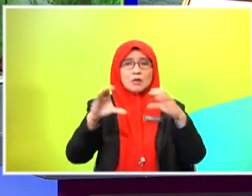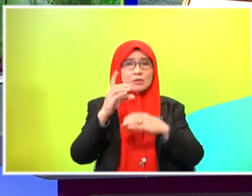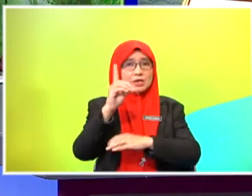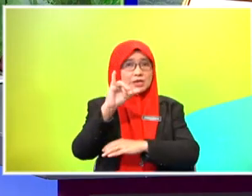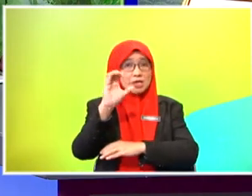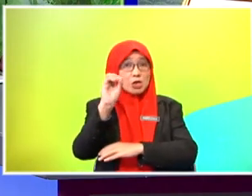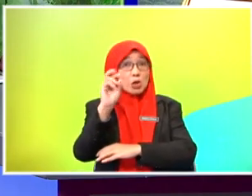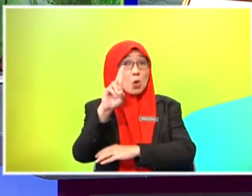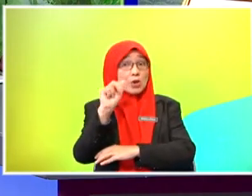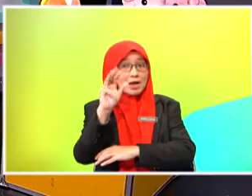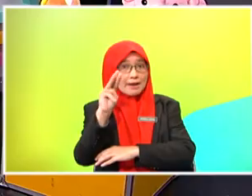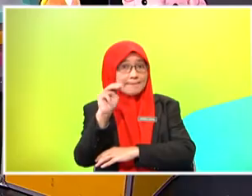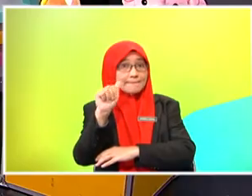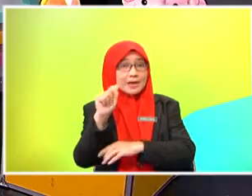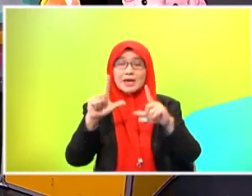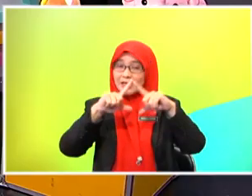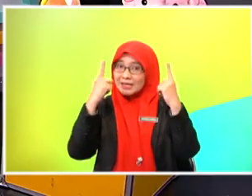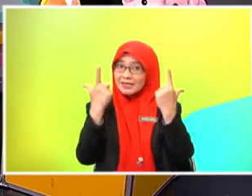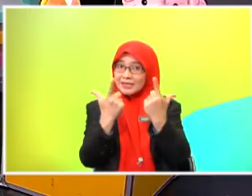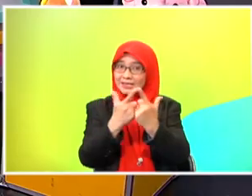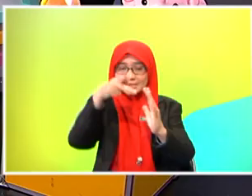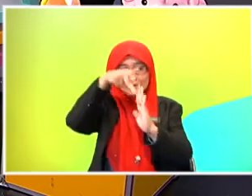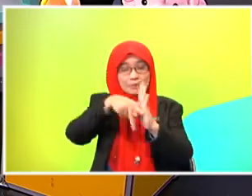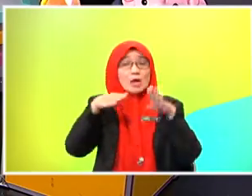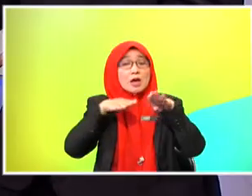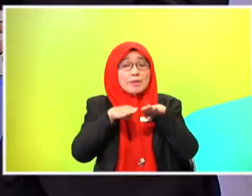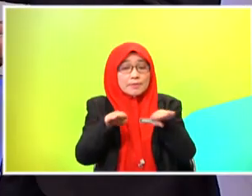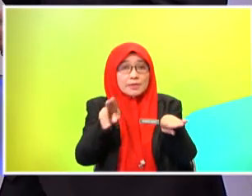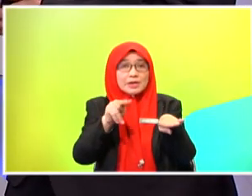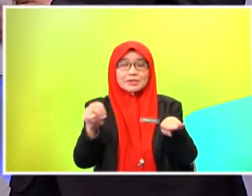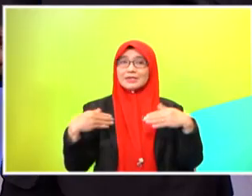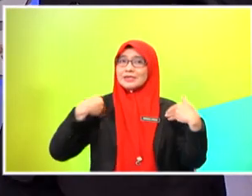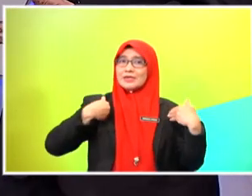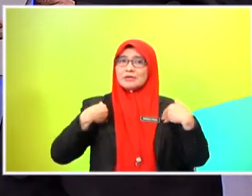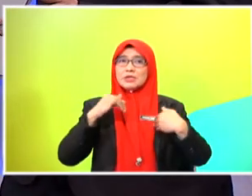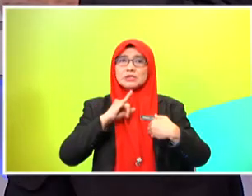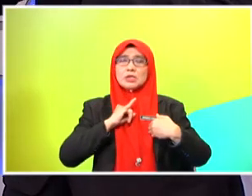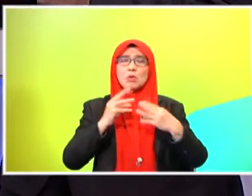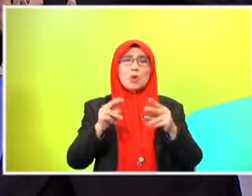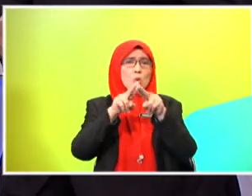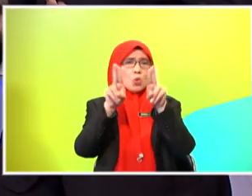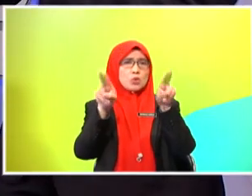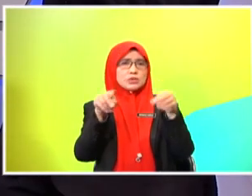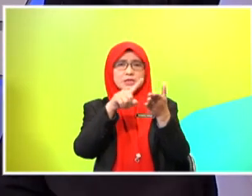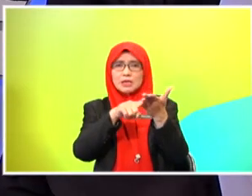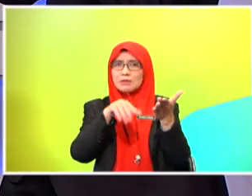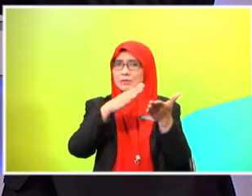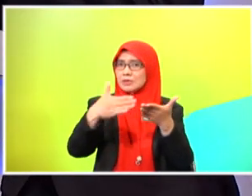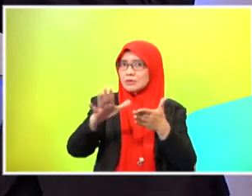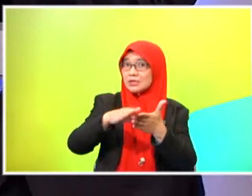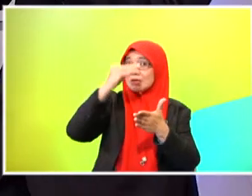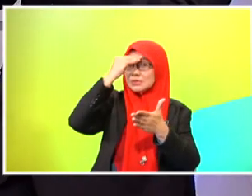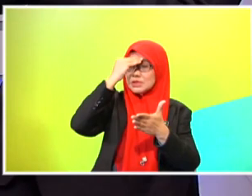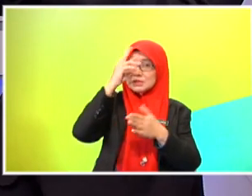pengelasan pembiakan haiwan. Jom, Cikgu. Ya, aktiviti kali ini saya nak uji Okay. Apa yang kita dah belajar tadi, adakah Ria dapat